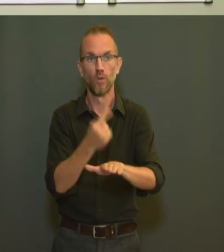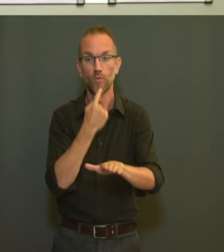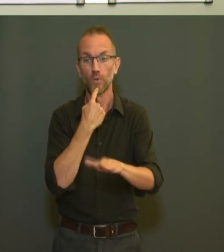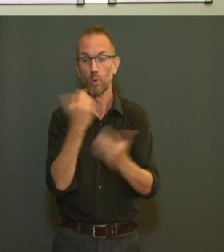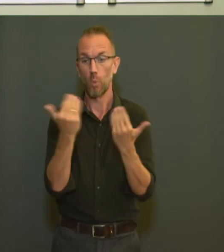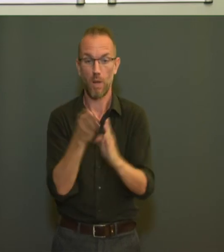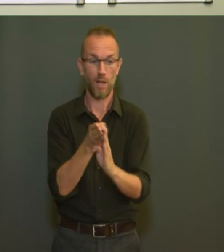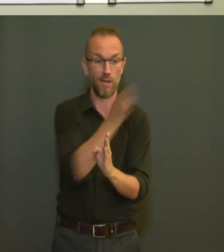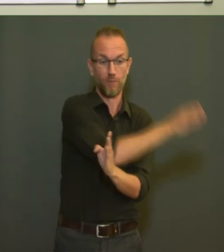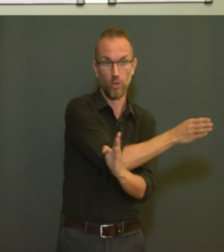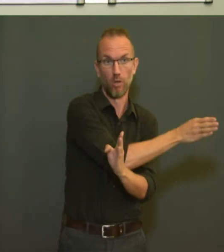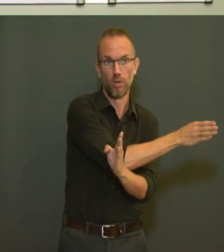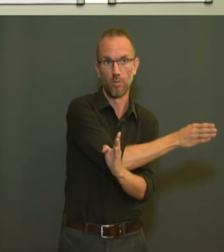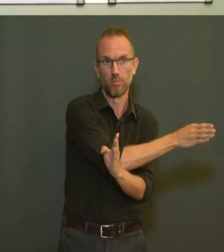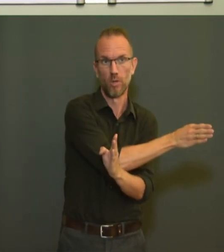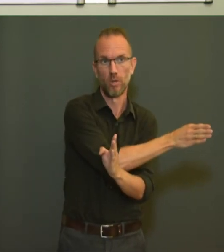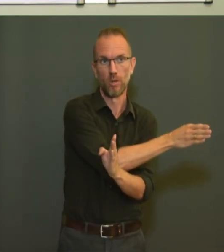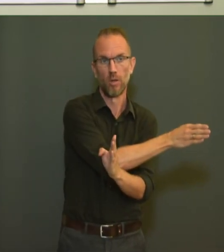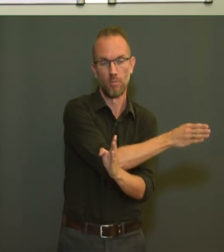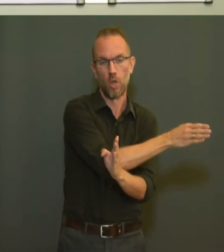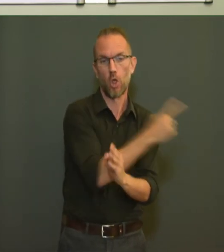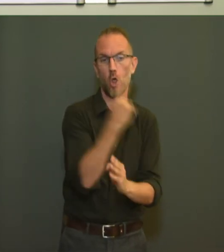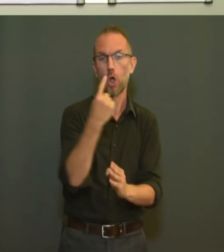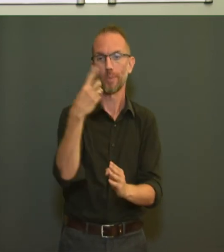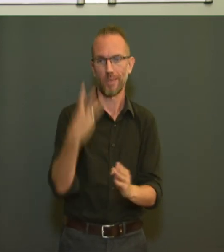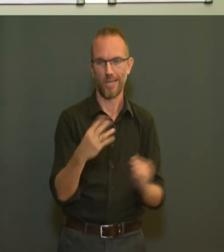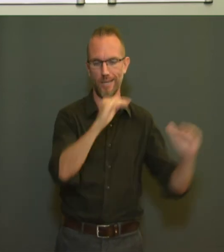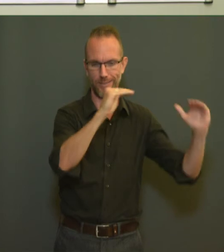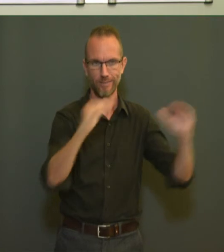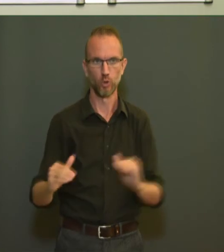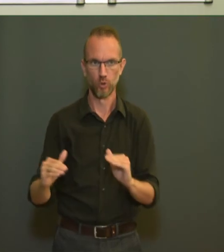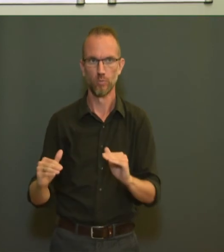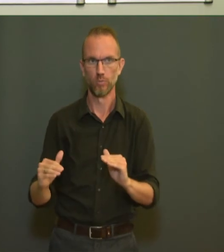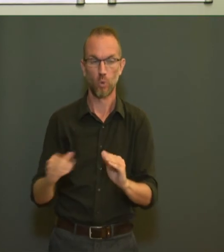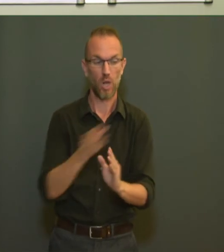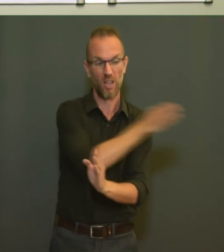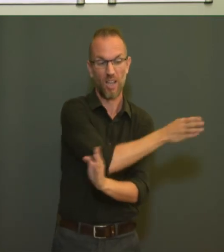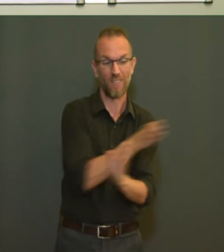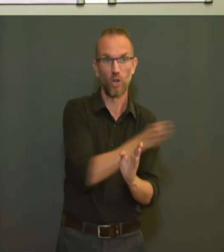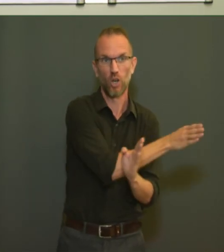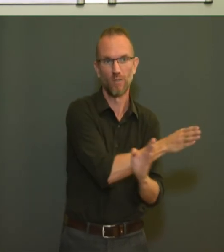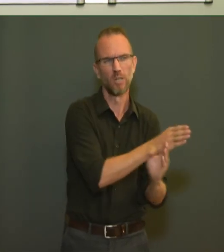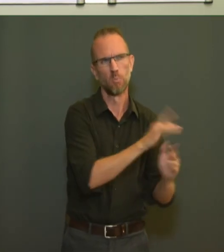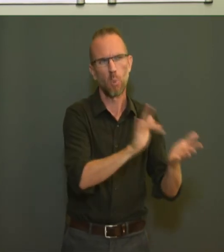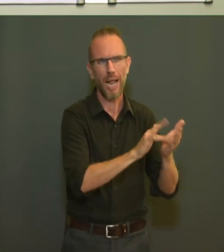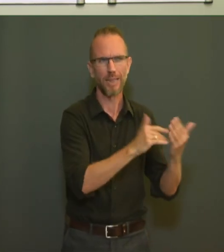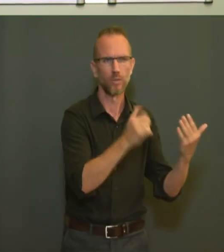avait 8 jours avant, où il y avait de l'ordre de 6 décès par jour en moyenne.